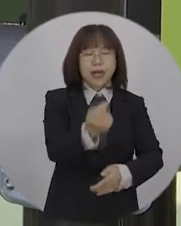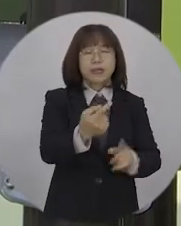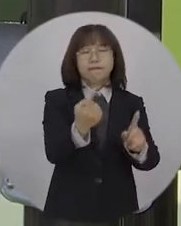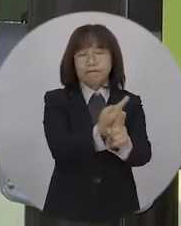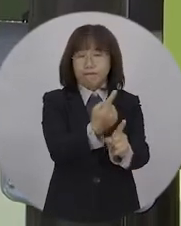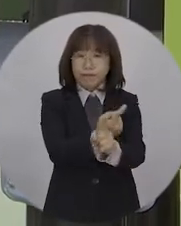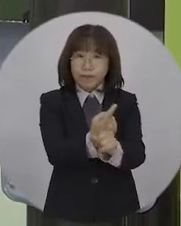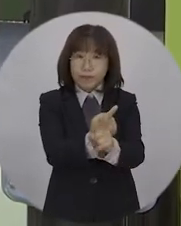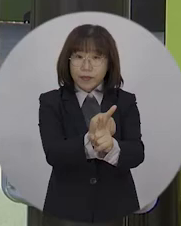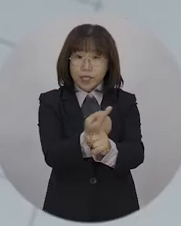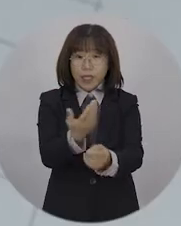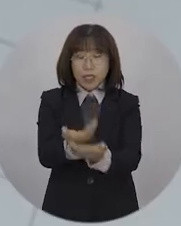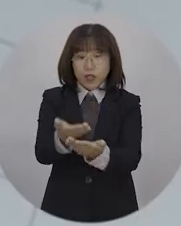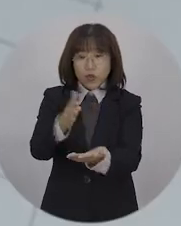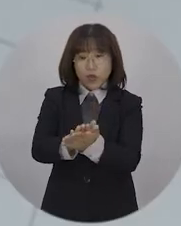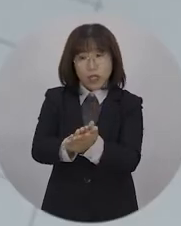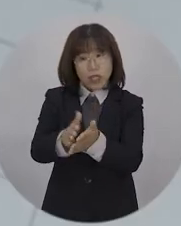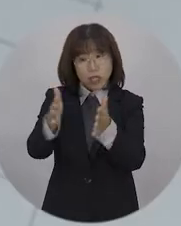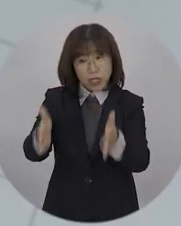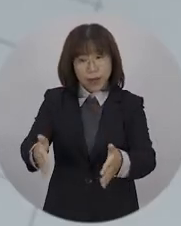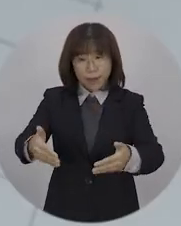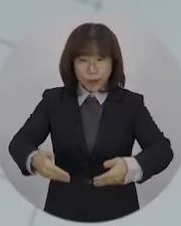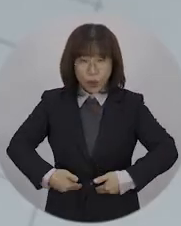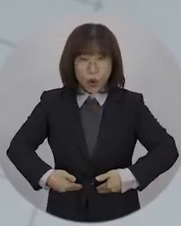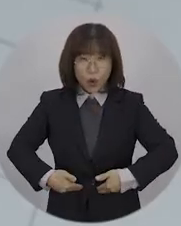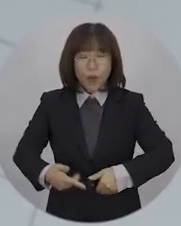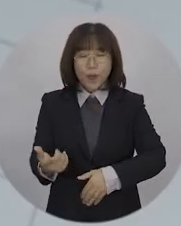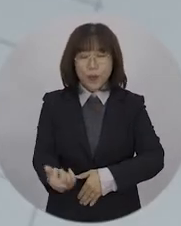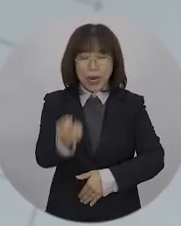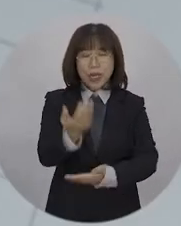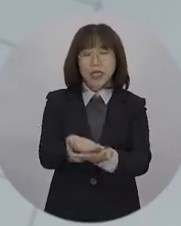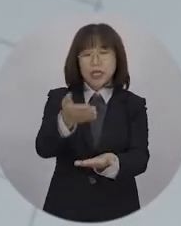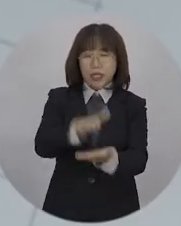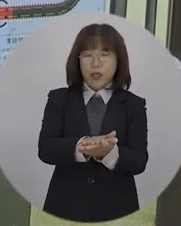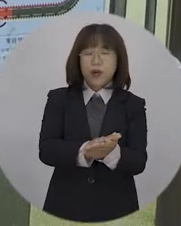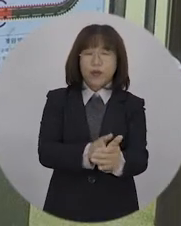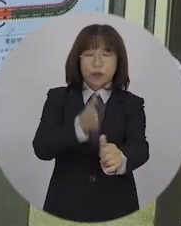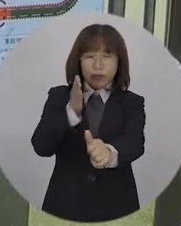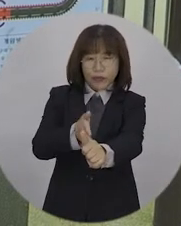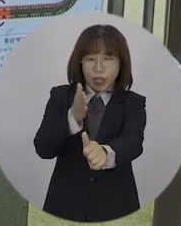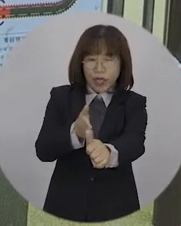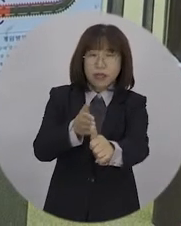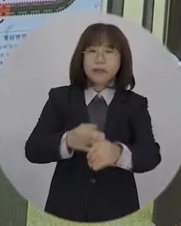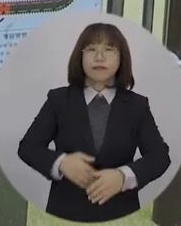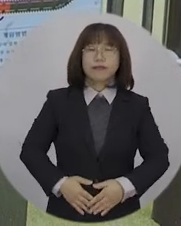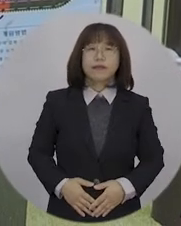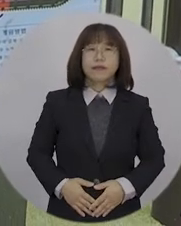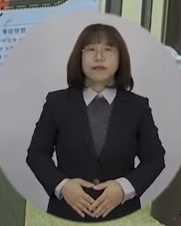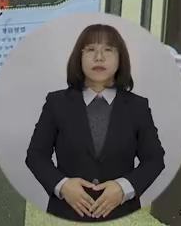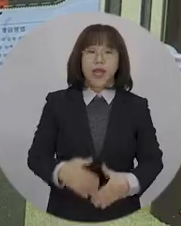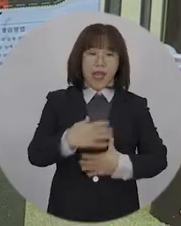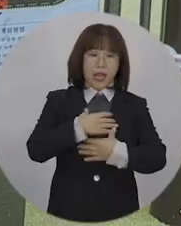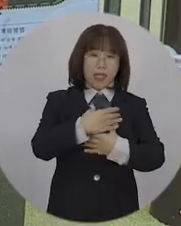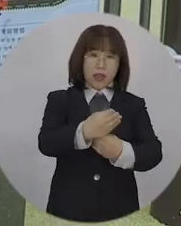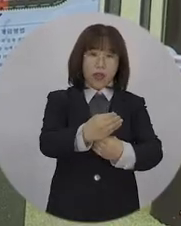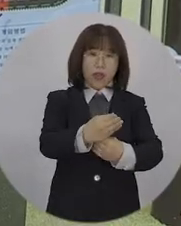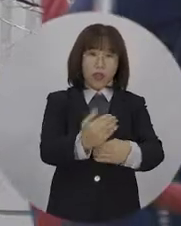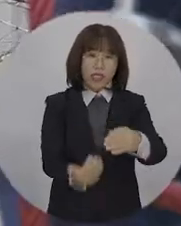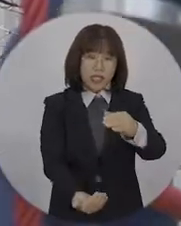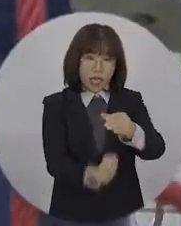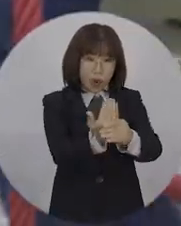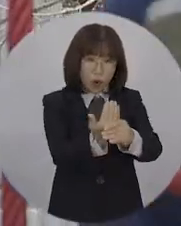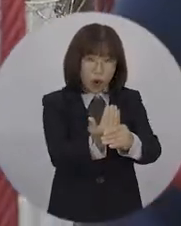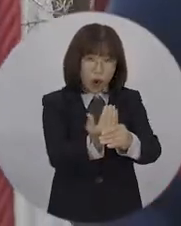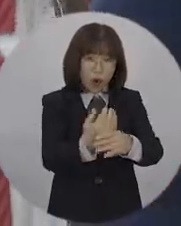현장에서 보완하도록 하고 수리 교체가 필요한 사항은 기한 내 개선할 수 있도록 조치했습니다. 특히